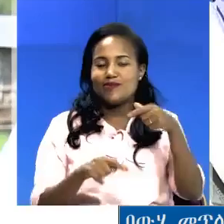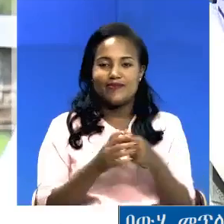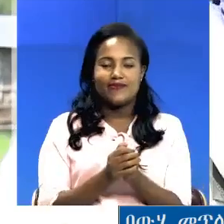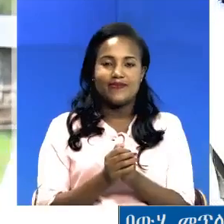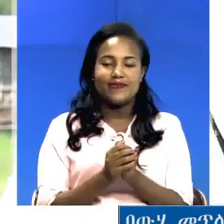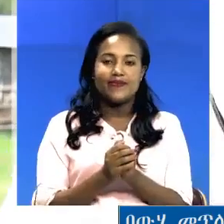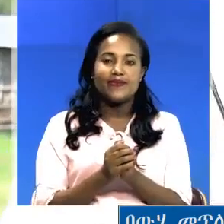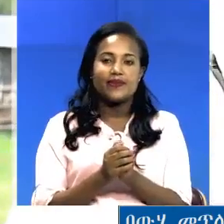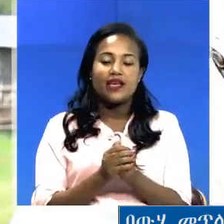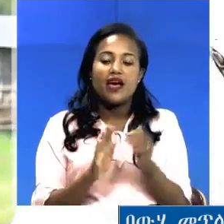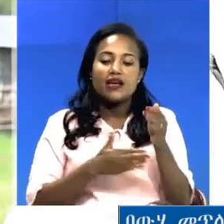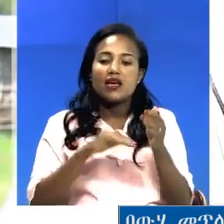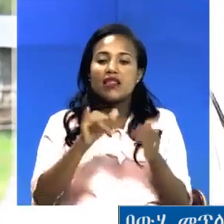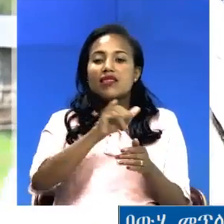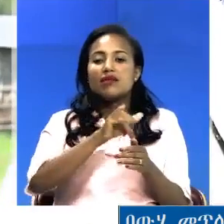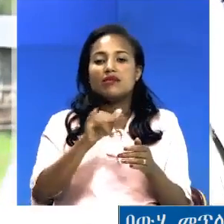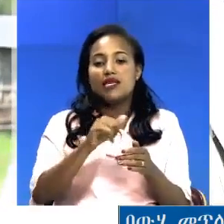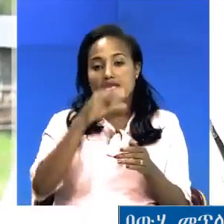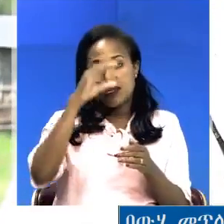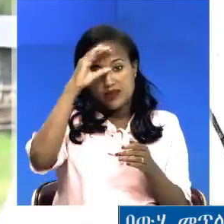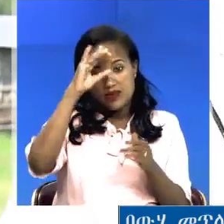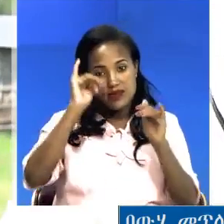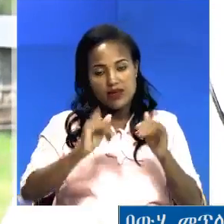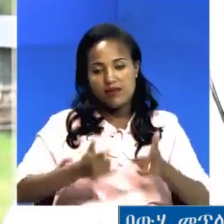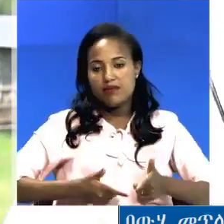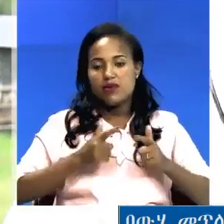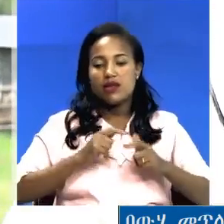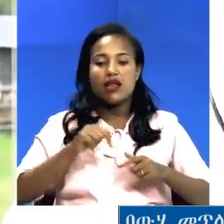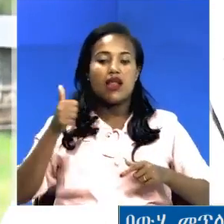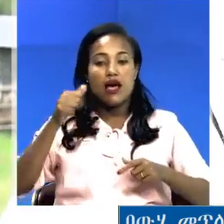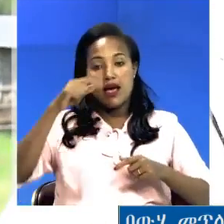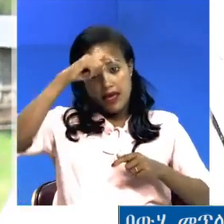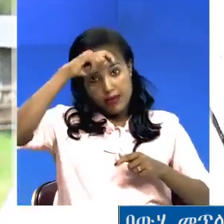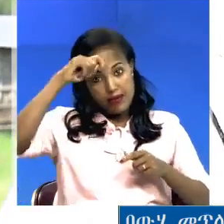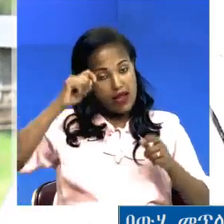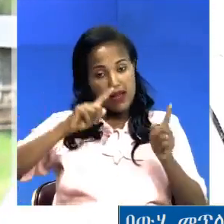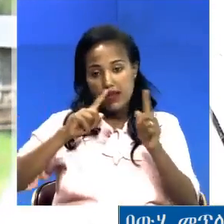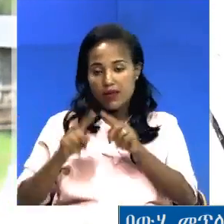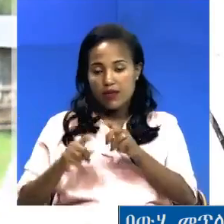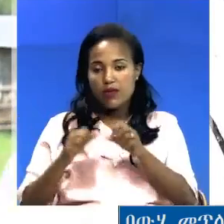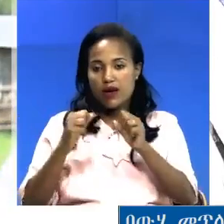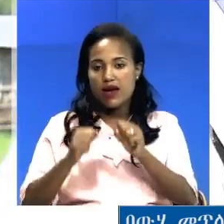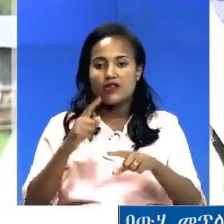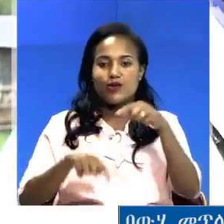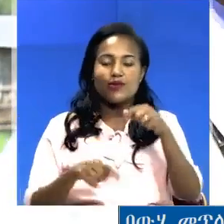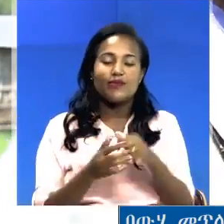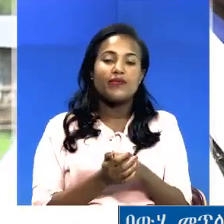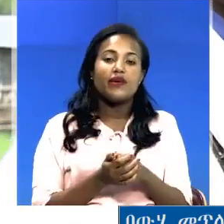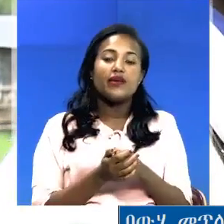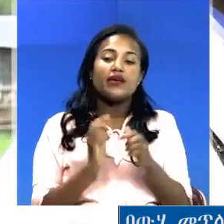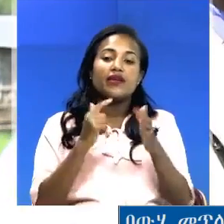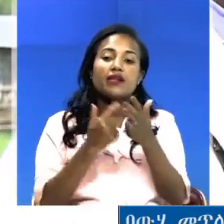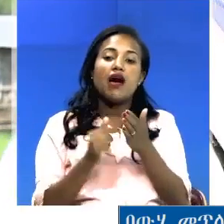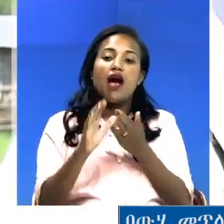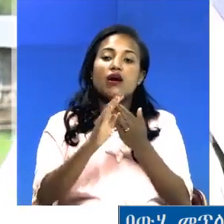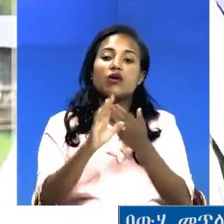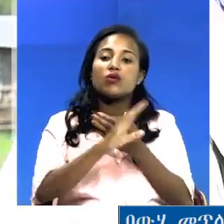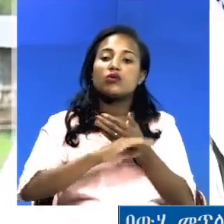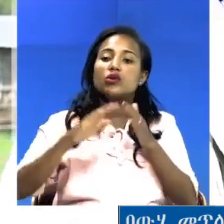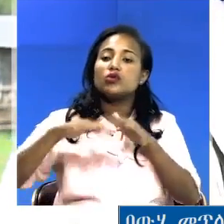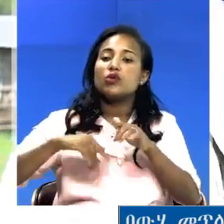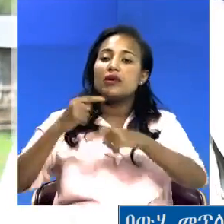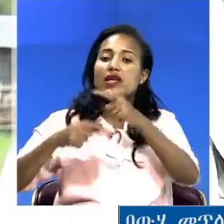የዋሳ ማለት መስዋዚ መስዩ ነው ወራ አዚ አበራ እንዴት አርጎ ይችላል ሲጀምር እና ያስተውን ድረስ ያውን አገሩና ይለቅም መንግስት